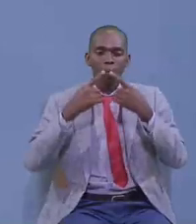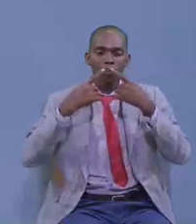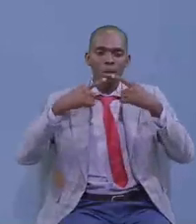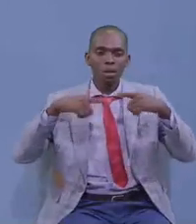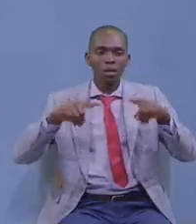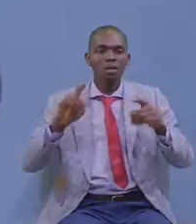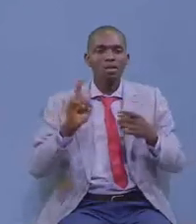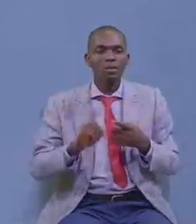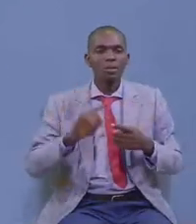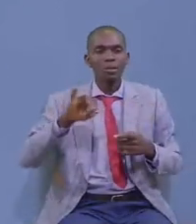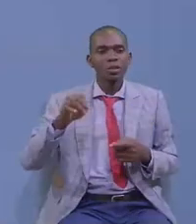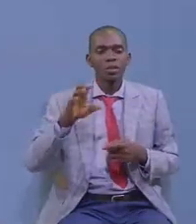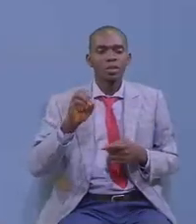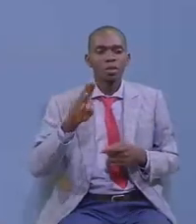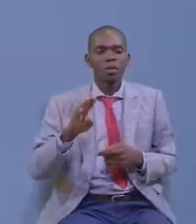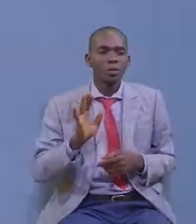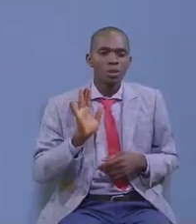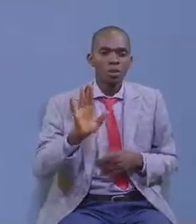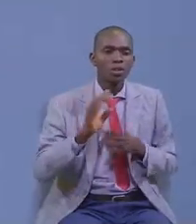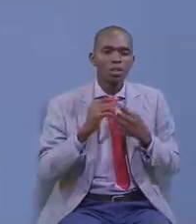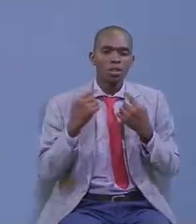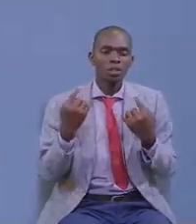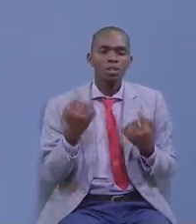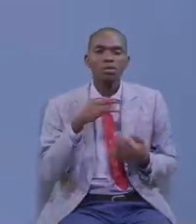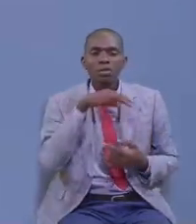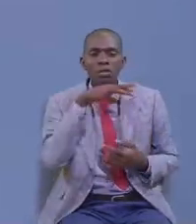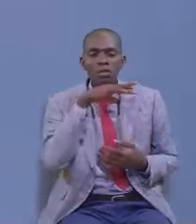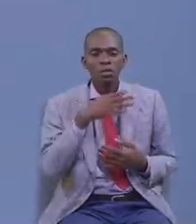pour faire connaître à Jacob son crime.